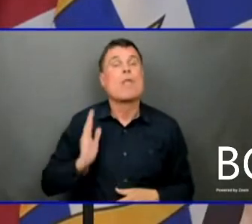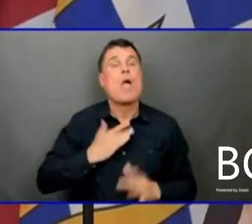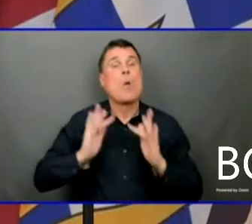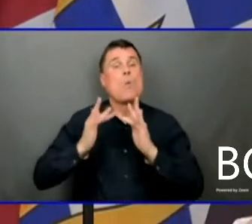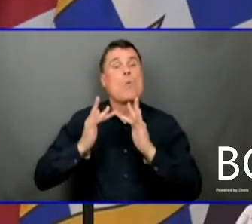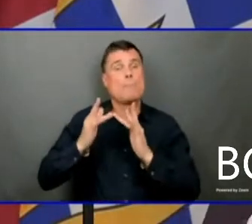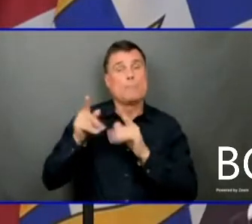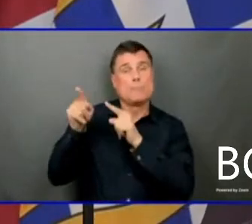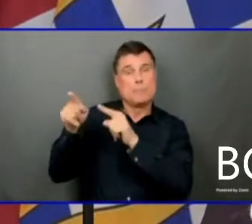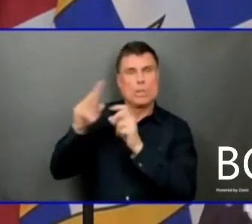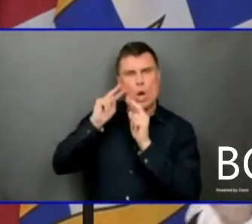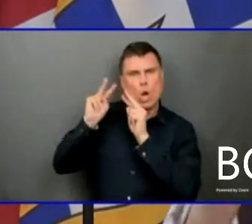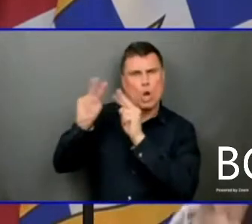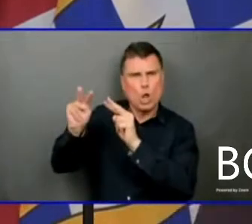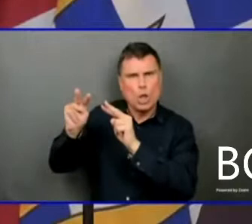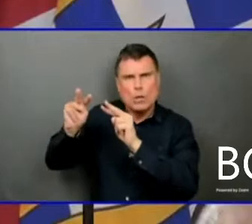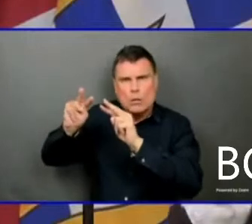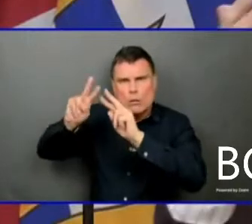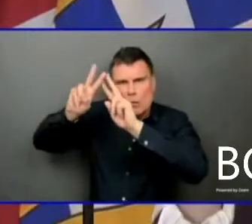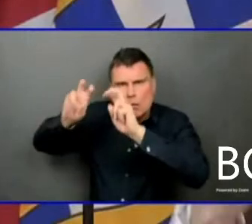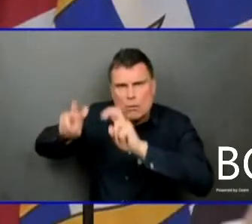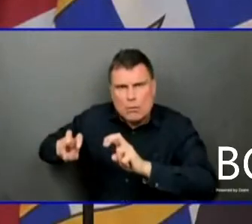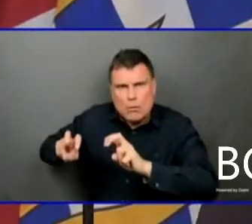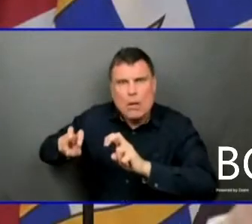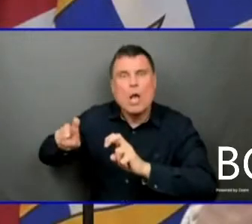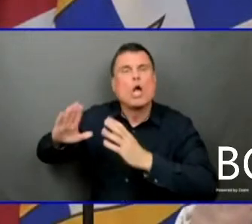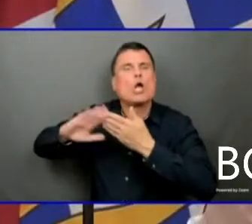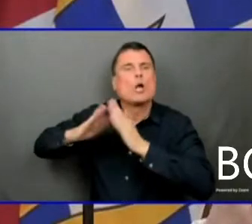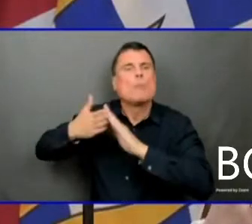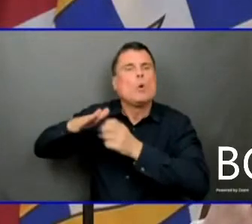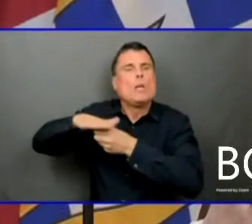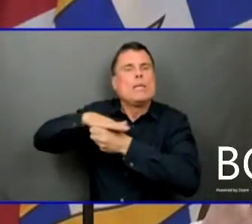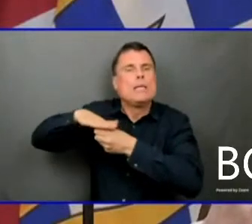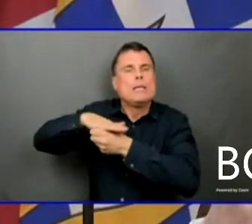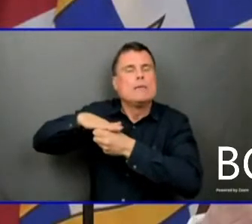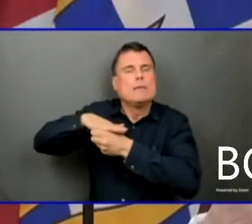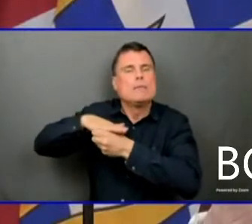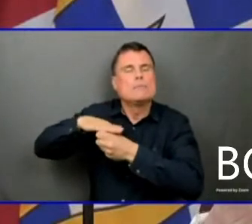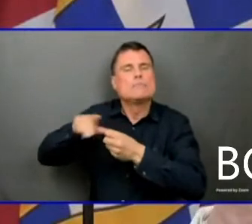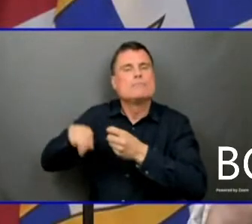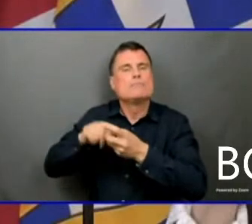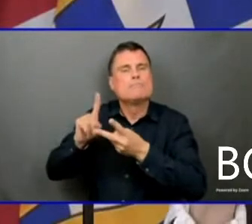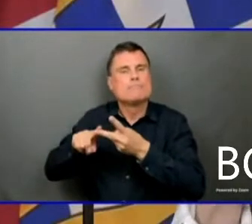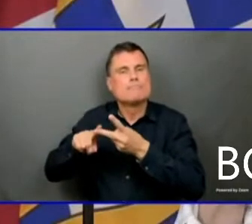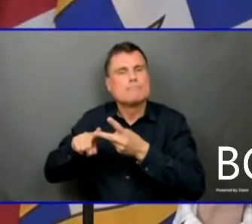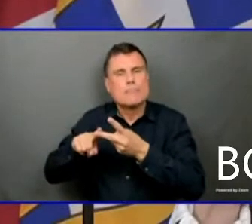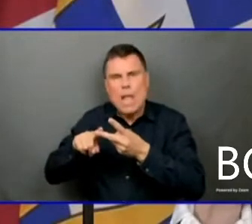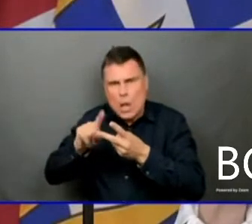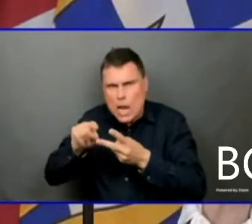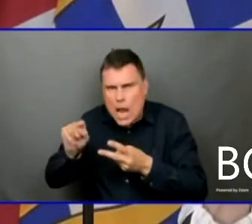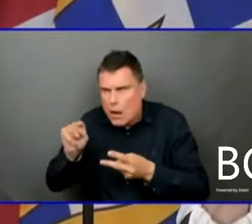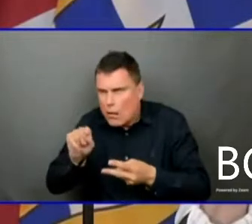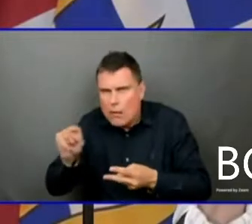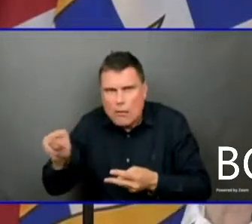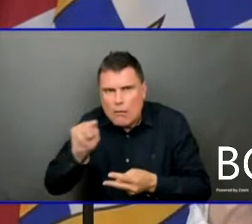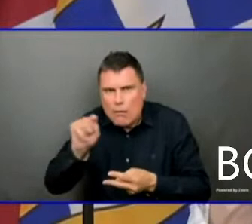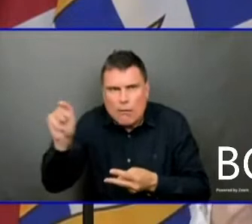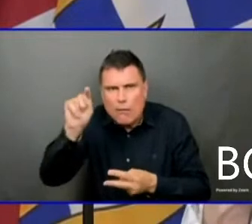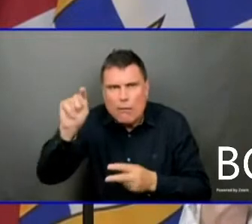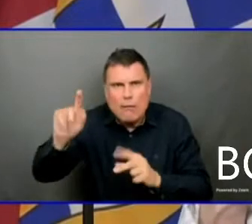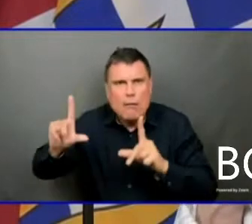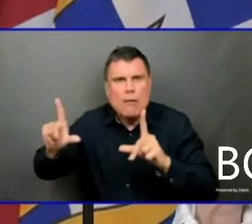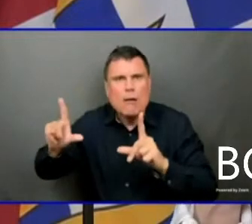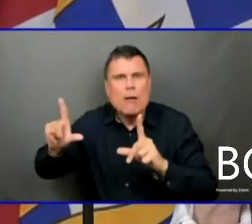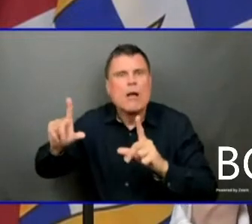特点，什么 we 他们说 V 和 V 他们不分的。 Where you can actually look not